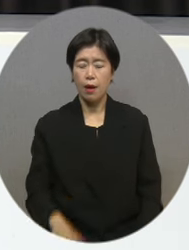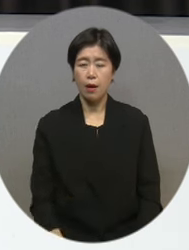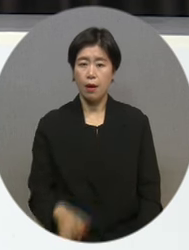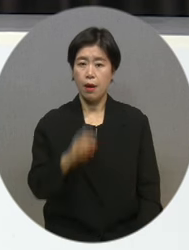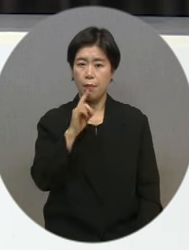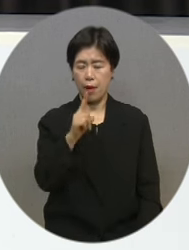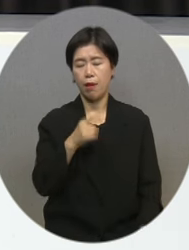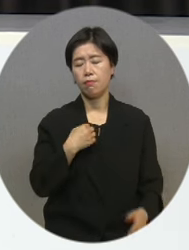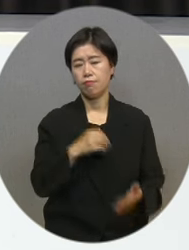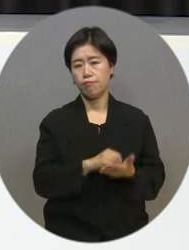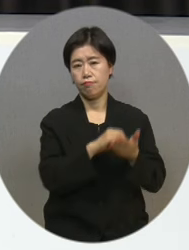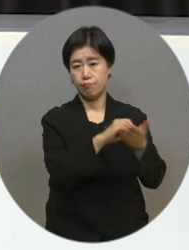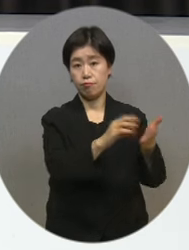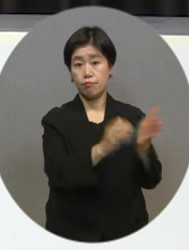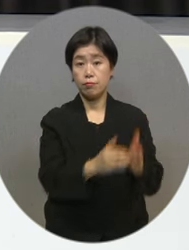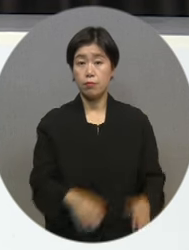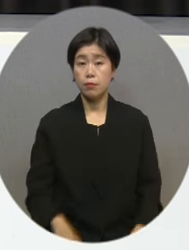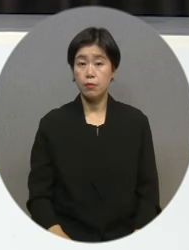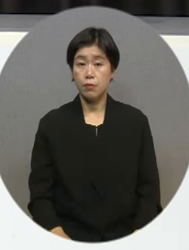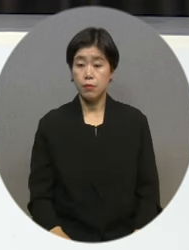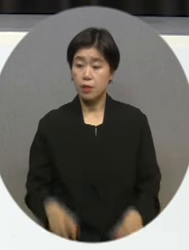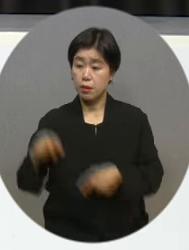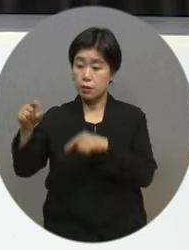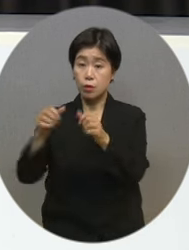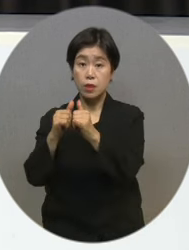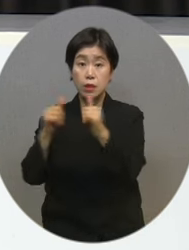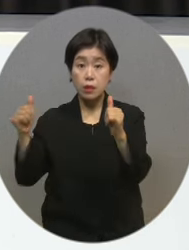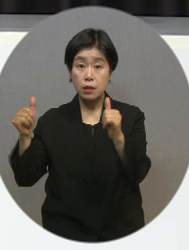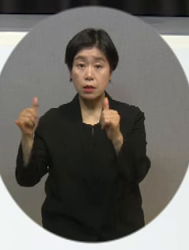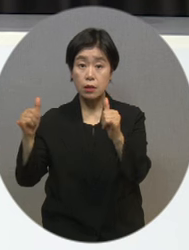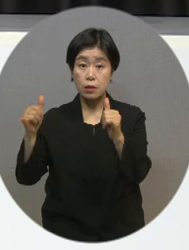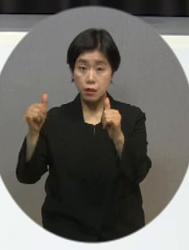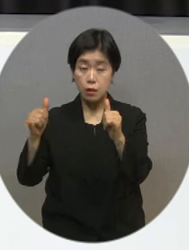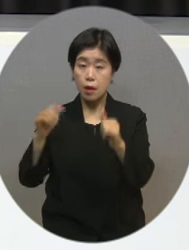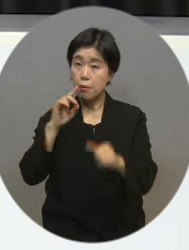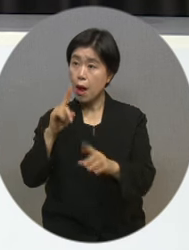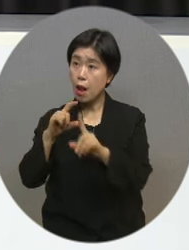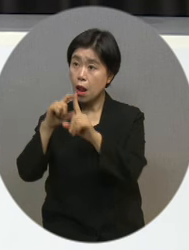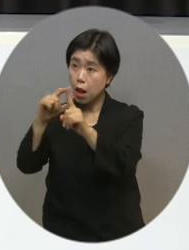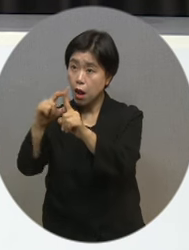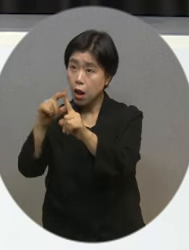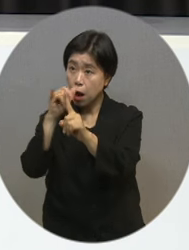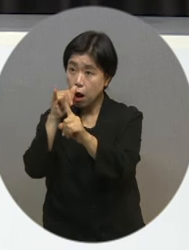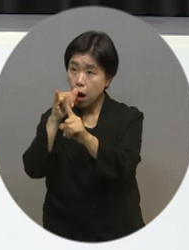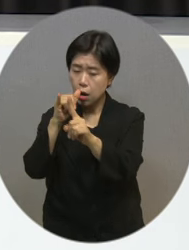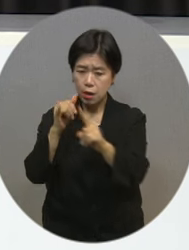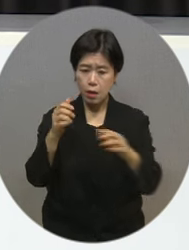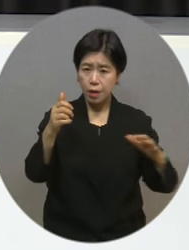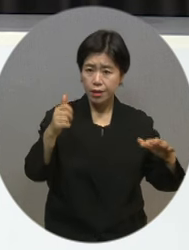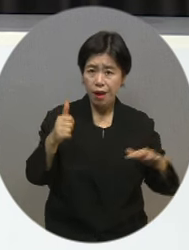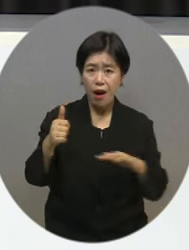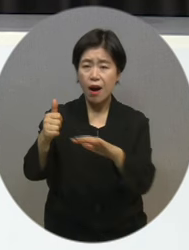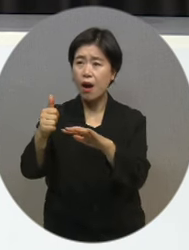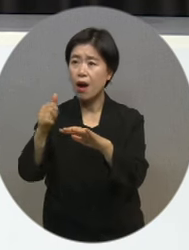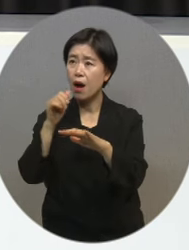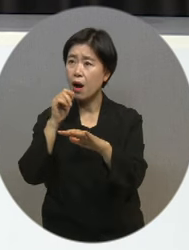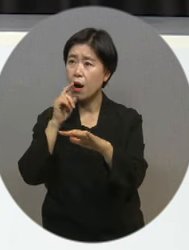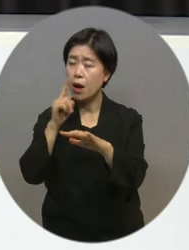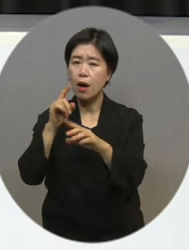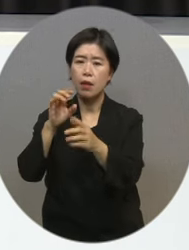질타하면서도 또 정치인들이 그런 용어를 한 번씩 쓰면 또 굉장히 따라서 마치 그게